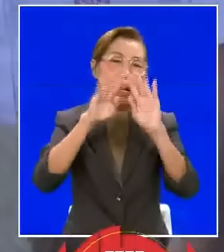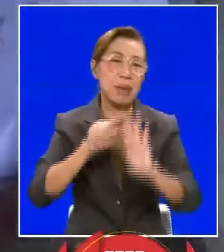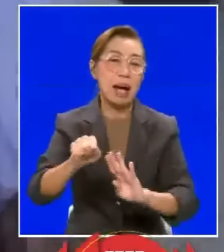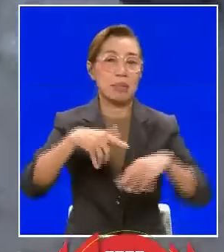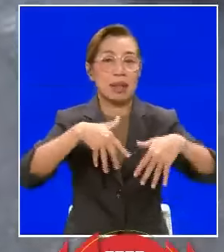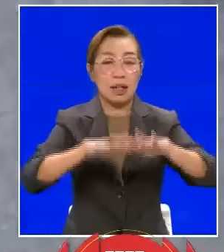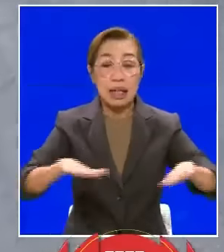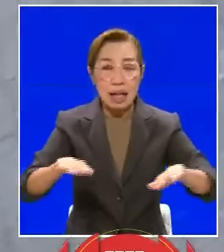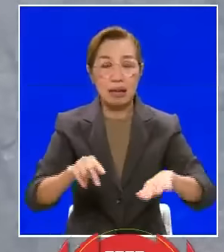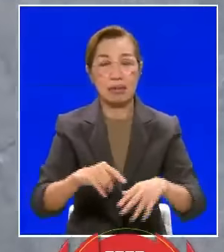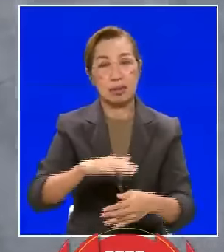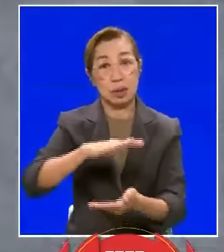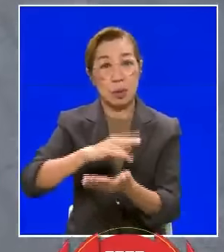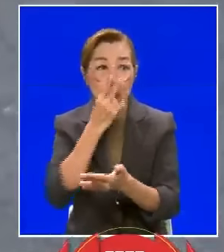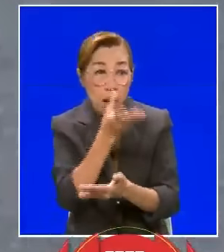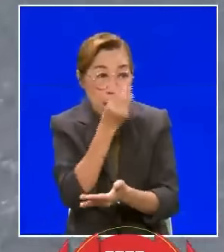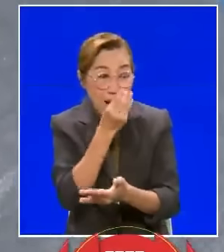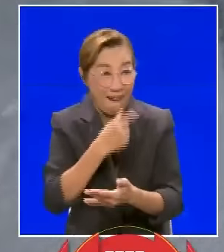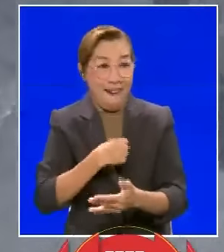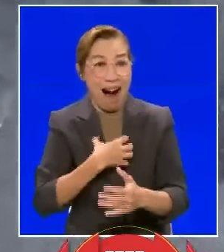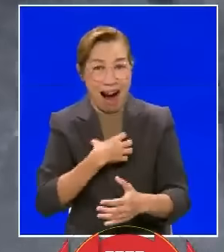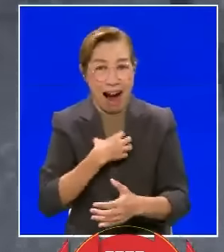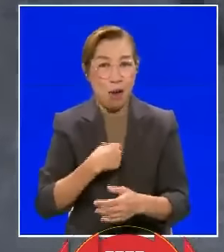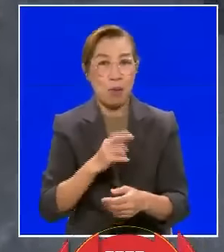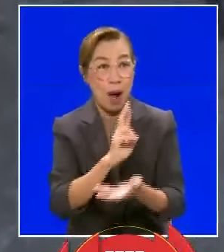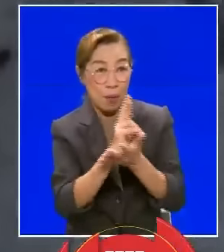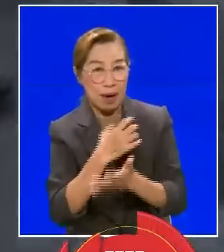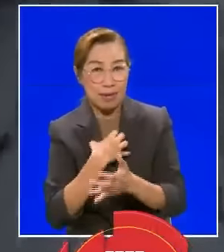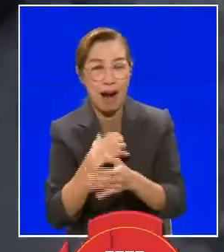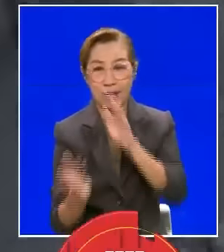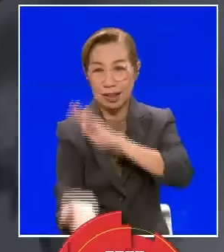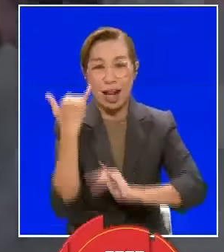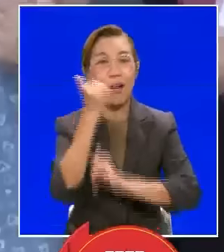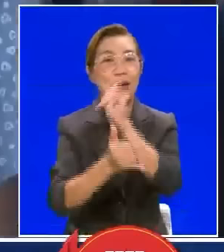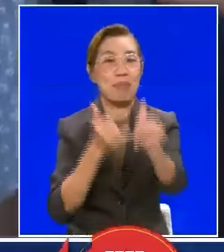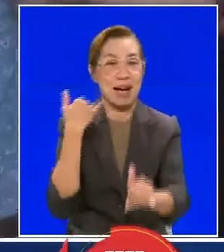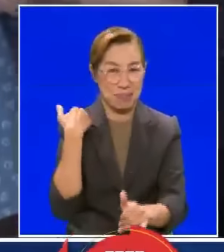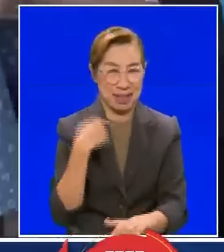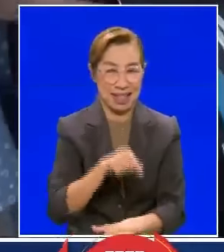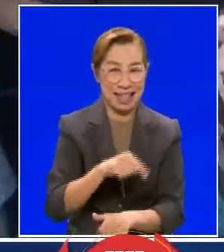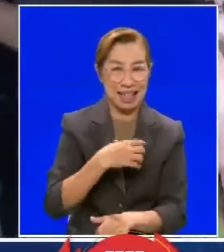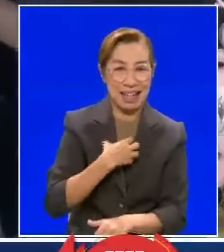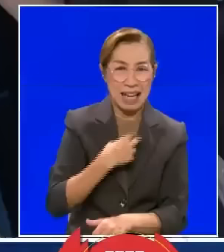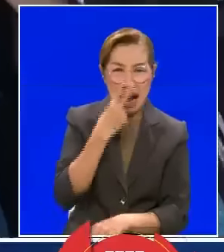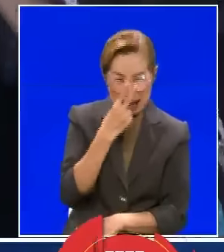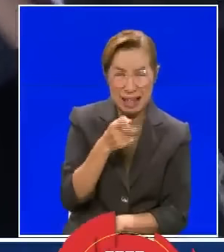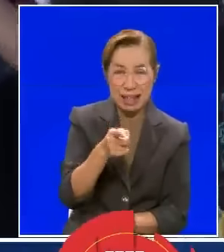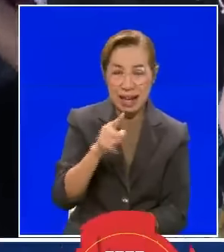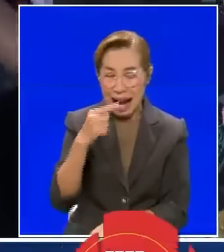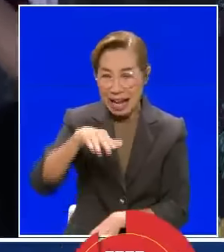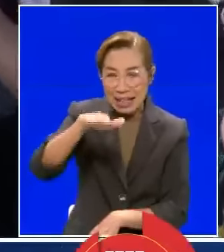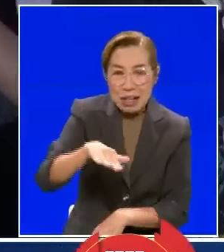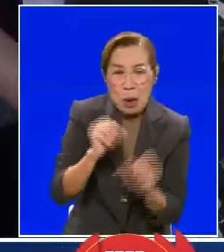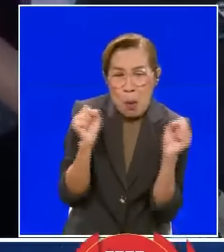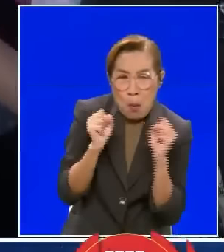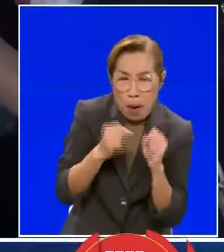ให้เด็กนักเรียนเนี่ยมาโรงเรียนกันมากันเช้าเลยนี่นะคะ เขาก็สาธายอยากเห็นน้องที่กลัวเหมือนกันนะว่าน้องกลัวตร